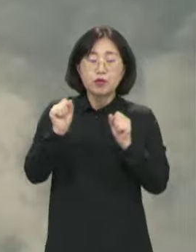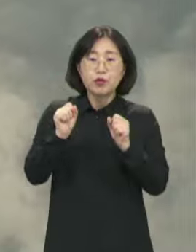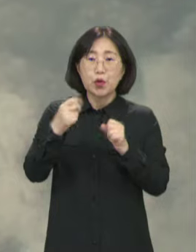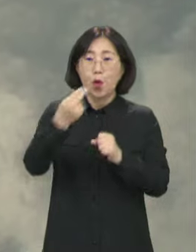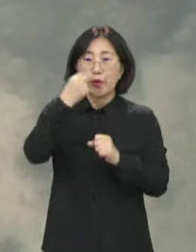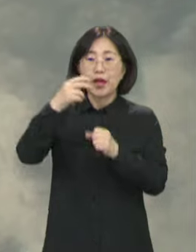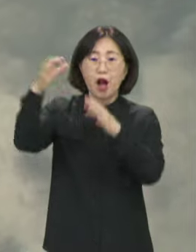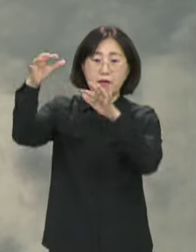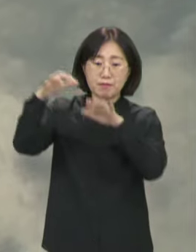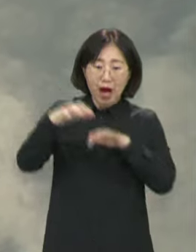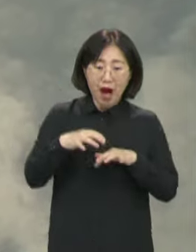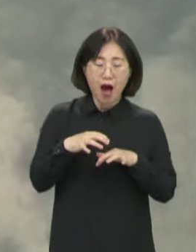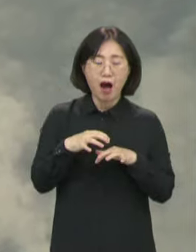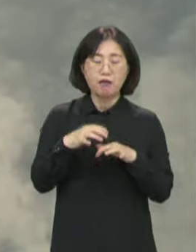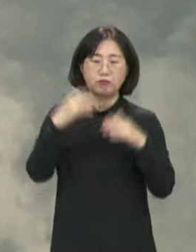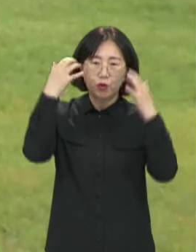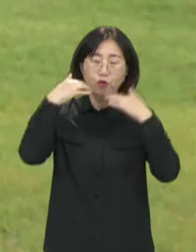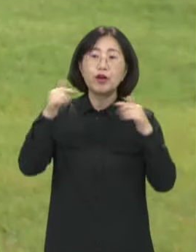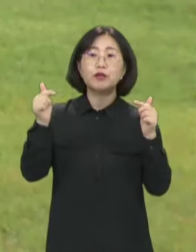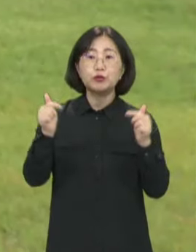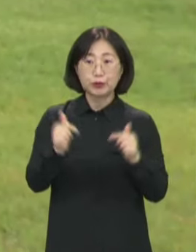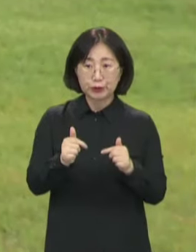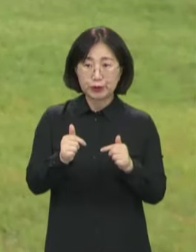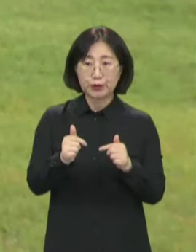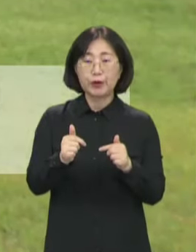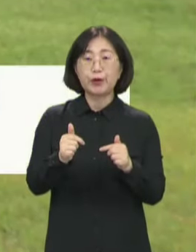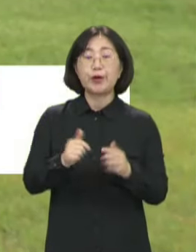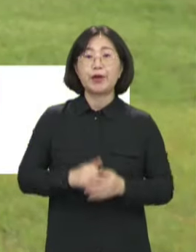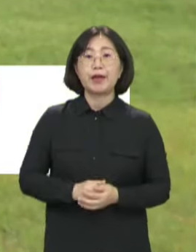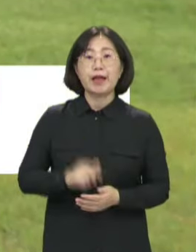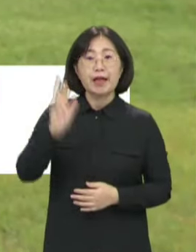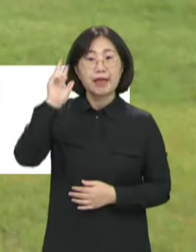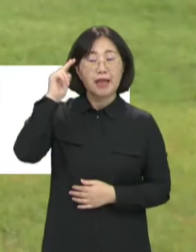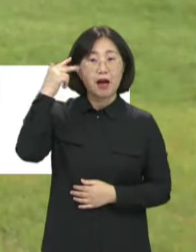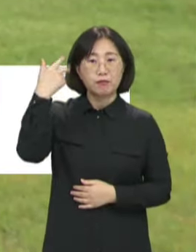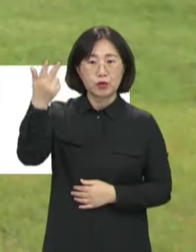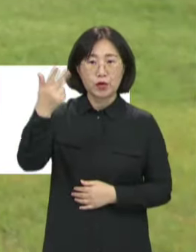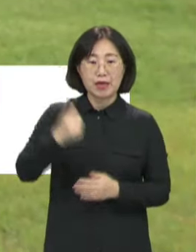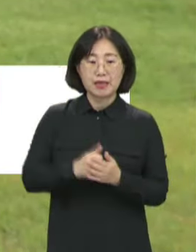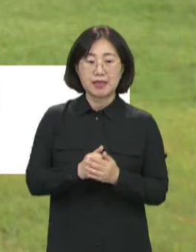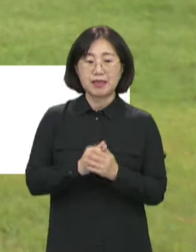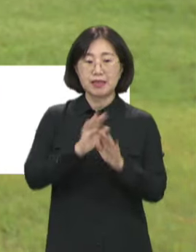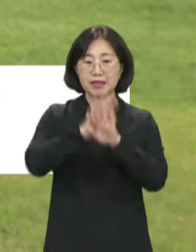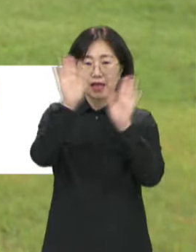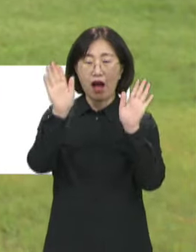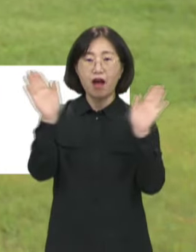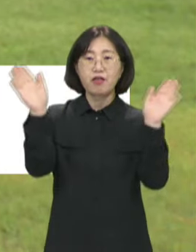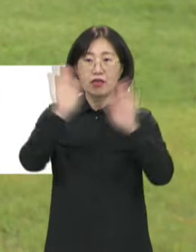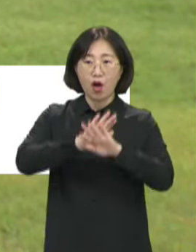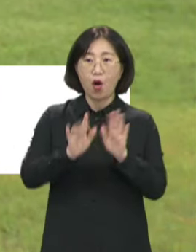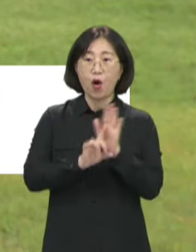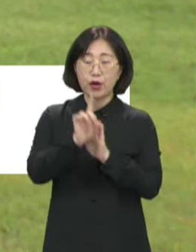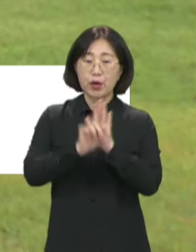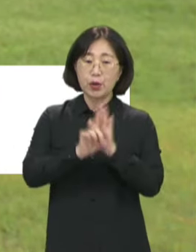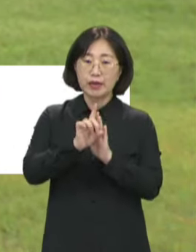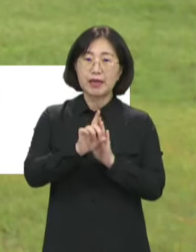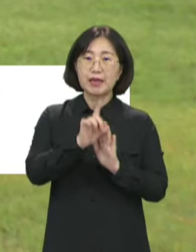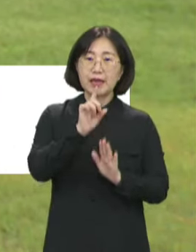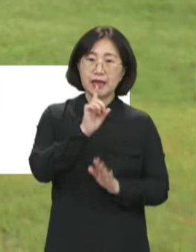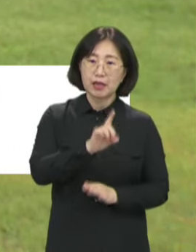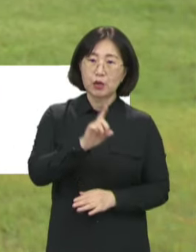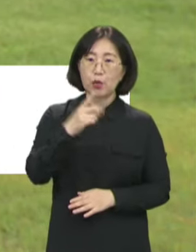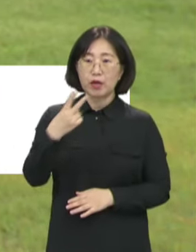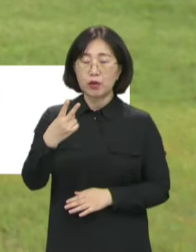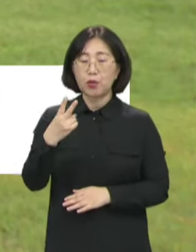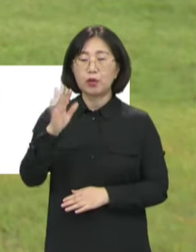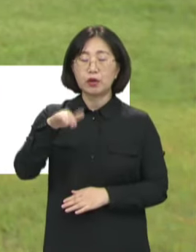더위가 일시적으로 완화될 수 있습니다. 다음 주에는 최저기온과 최고기온이 이번 주보다 1도에서 2도가량